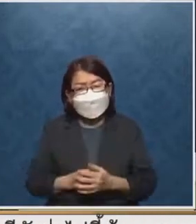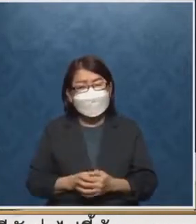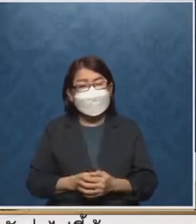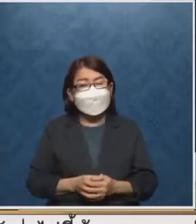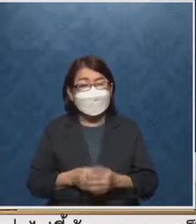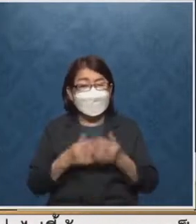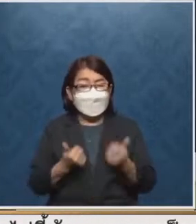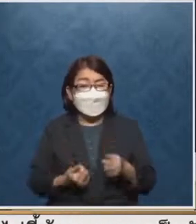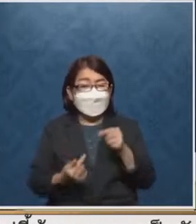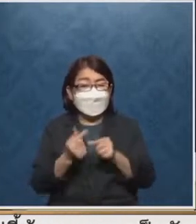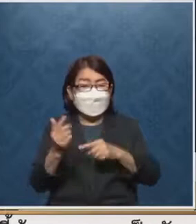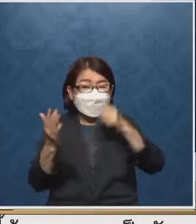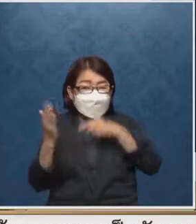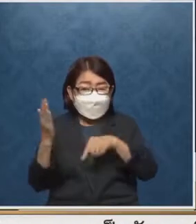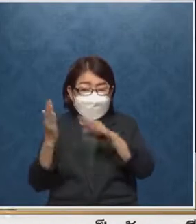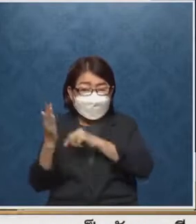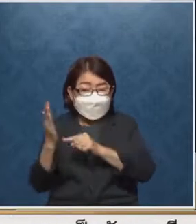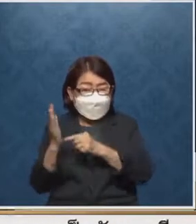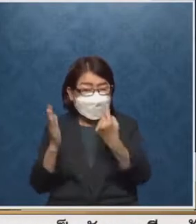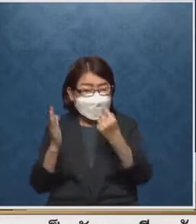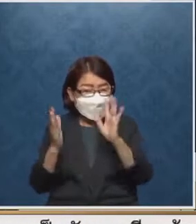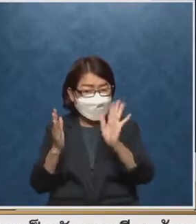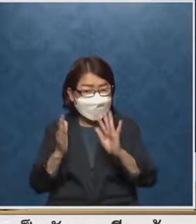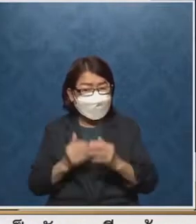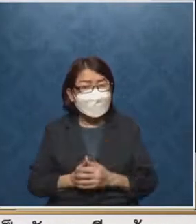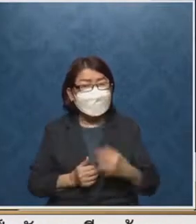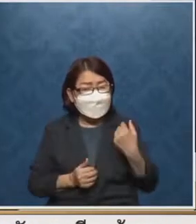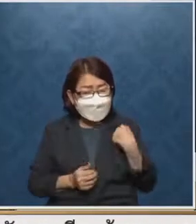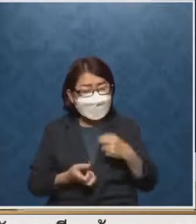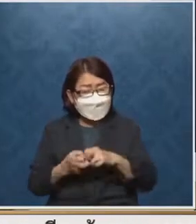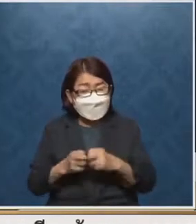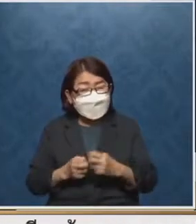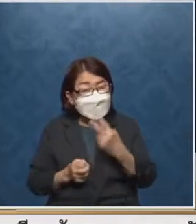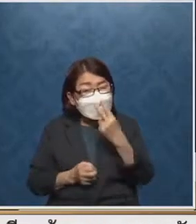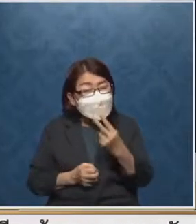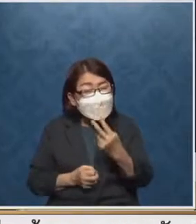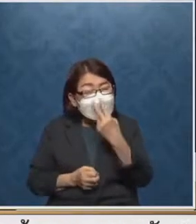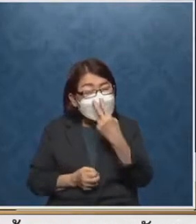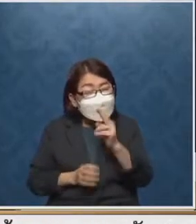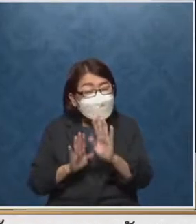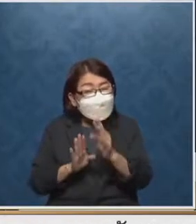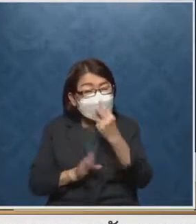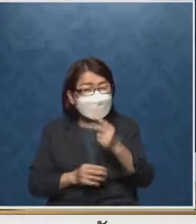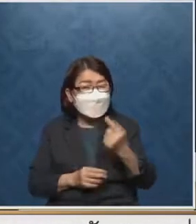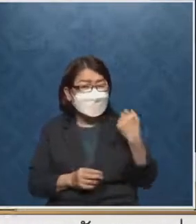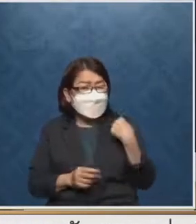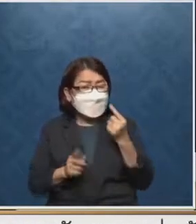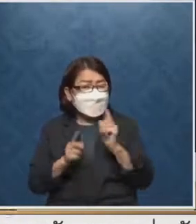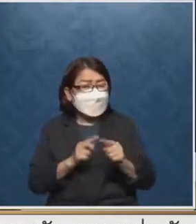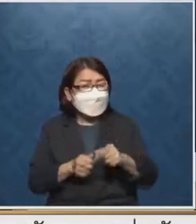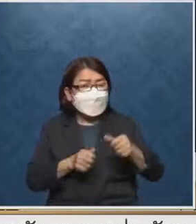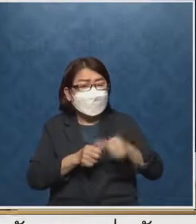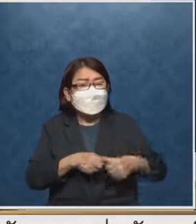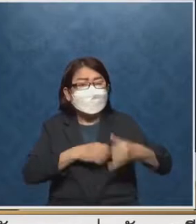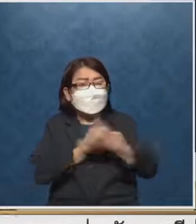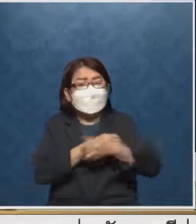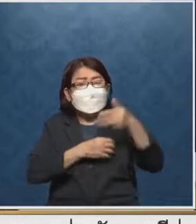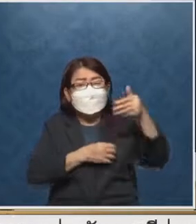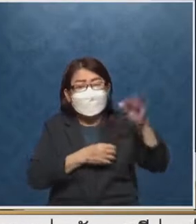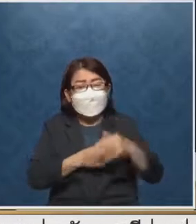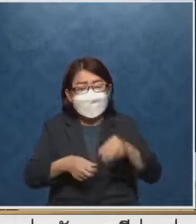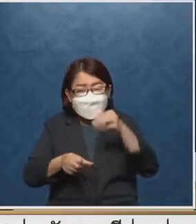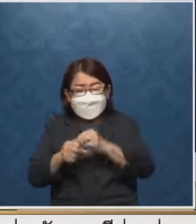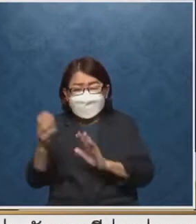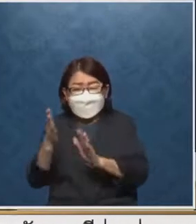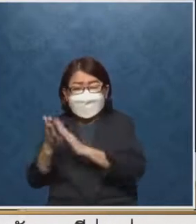ไม่ใช่แค่ในประเทศนะครับลองสังเกตว่าหลายๆอย่างเนี่ยมันมีทั้งนอกประเทศทั้งในประเทศ